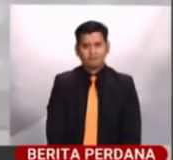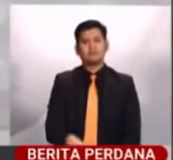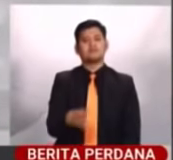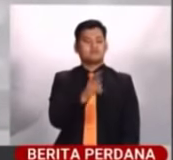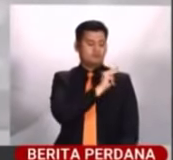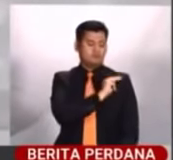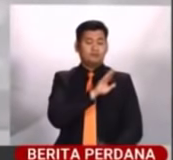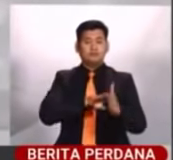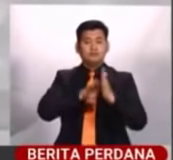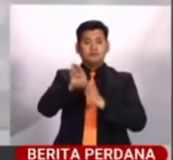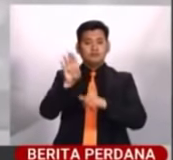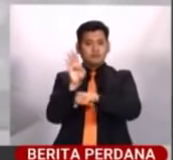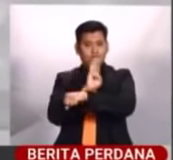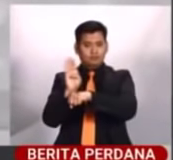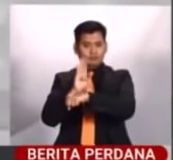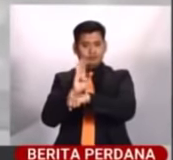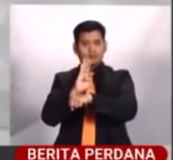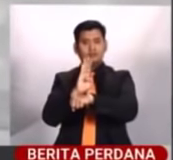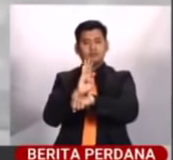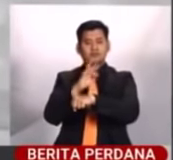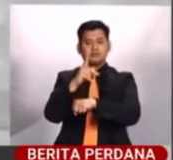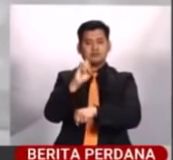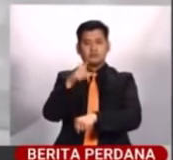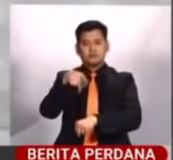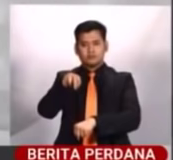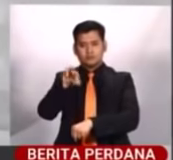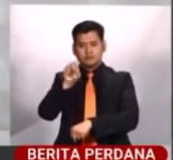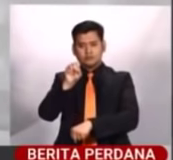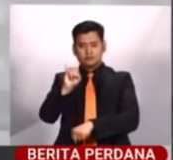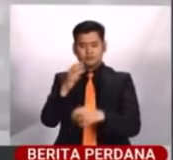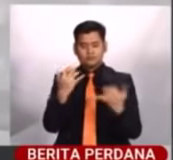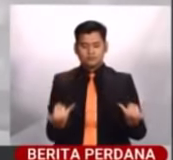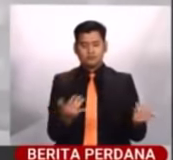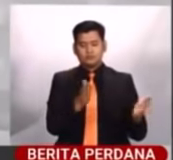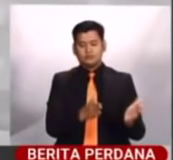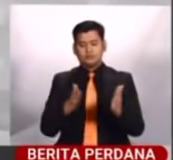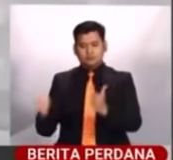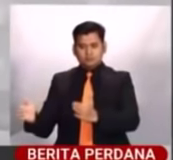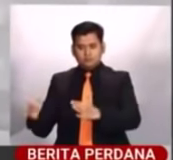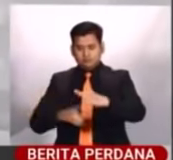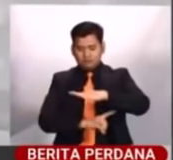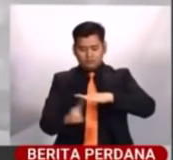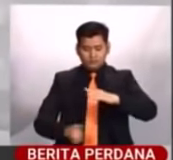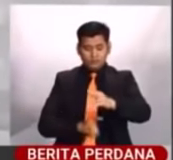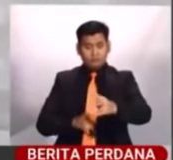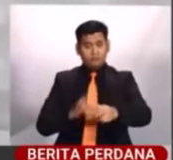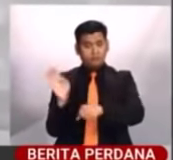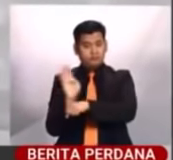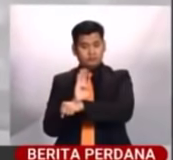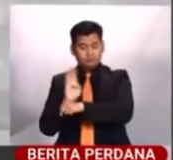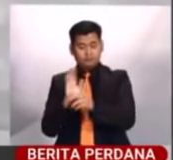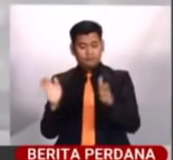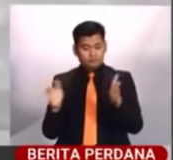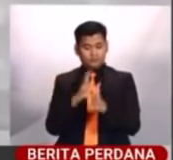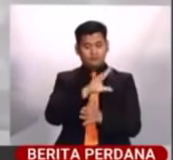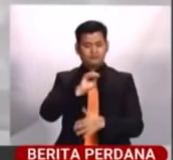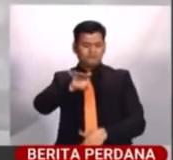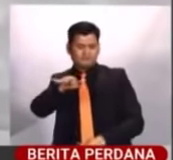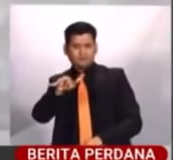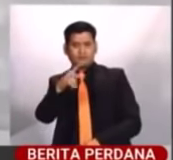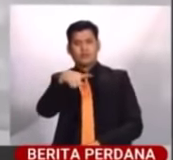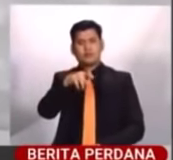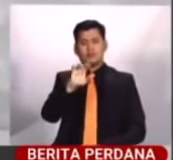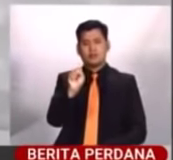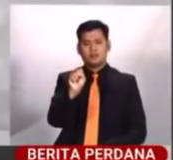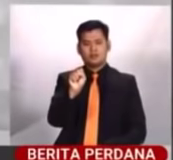Kementerian Pembangunan Usahawan dan Koperasi MEDAK sedang merangka dokumen dasar berkaitan perusahaan kecil dan sederhana PKS